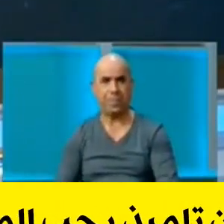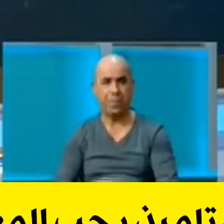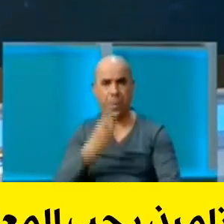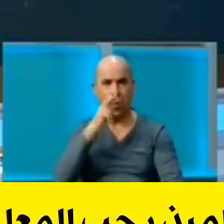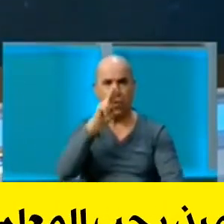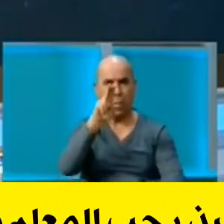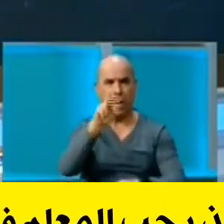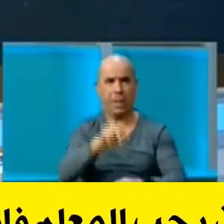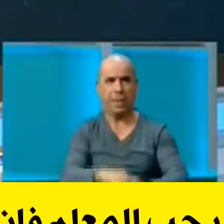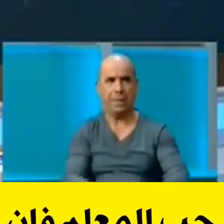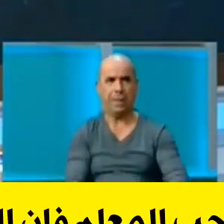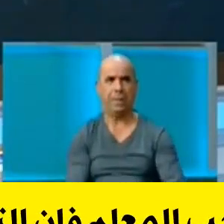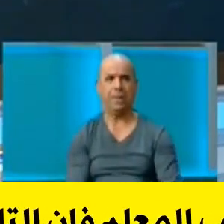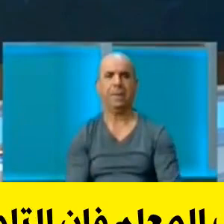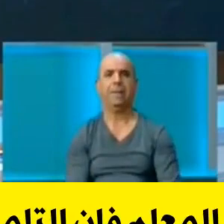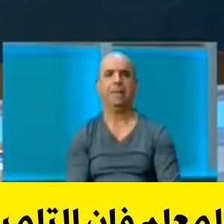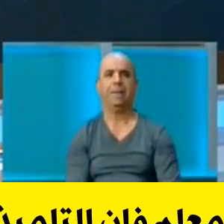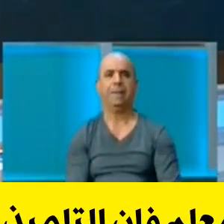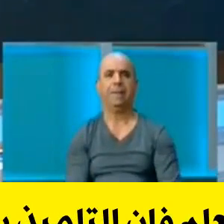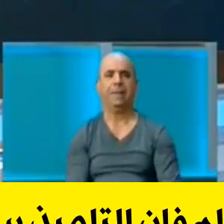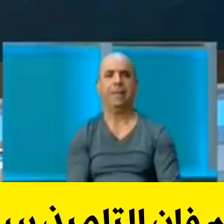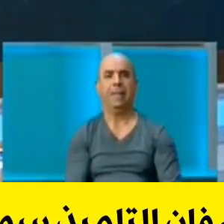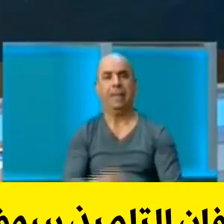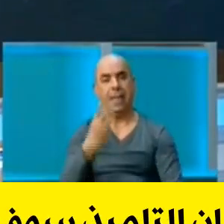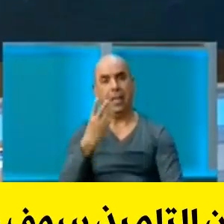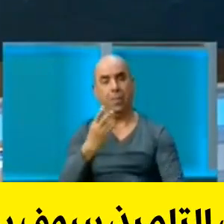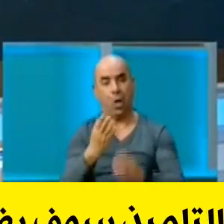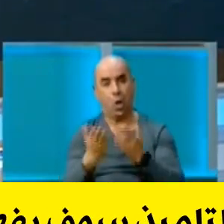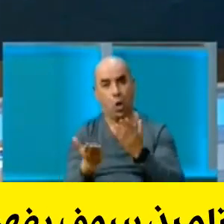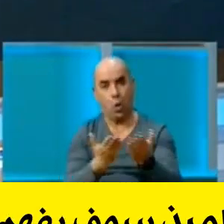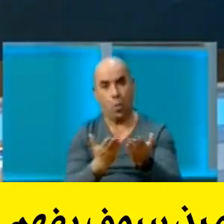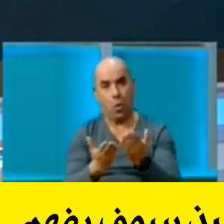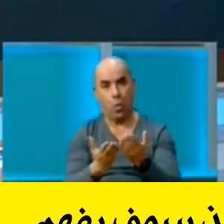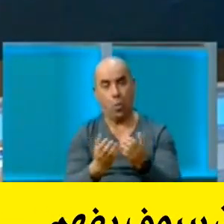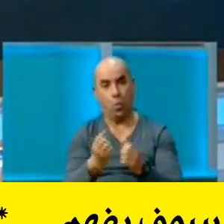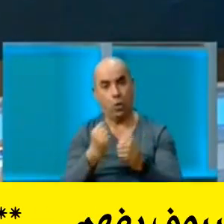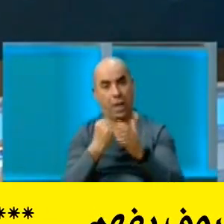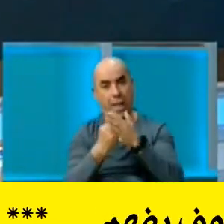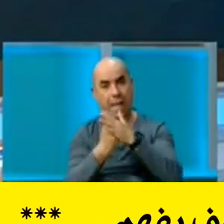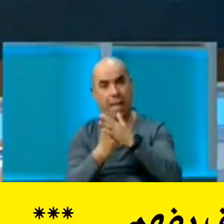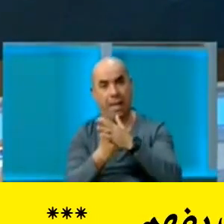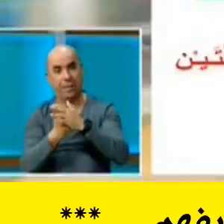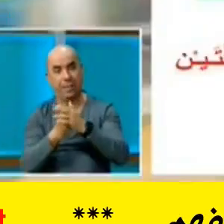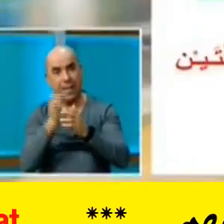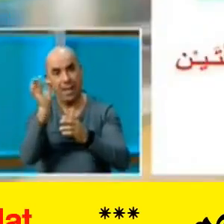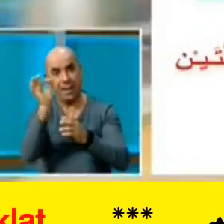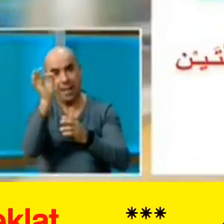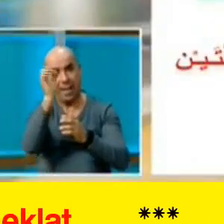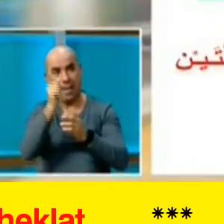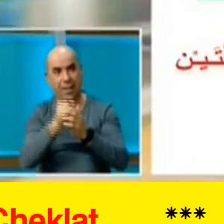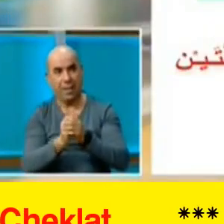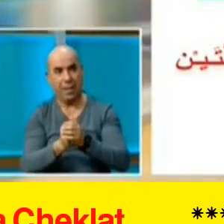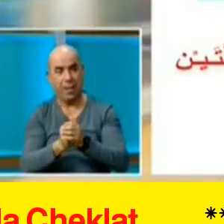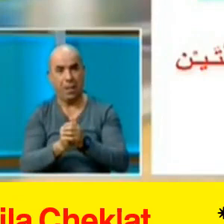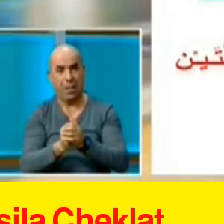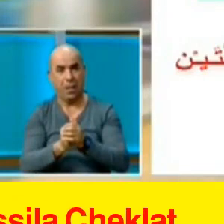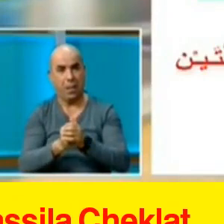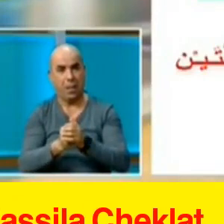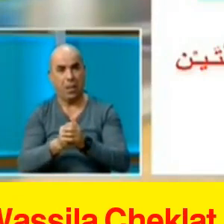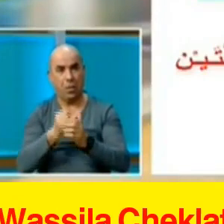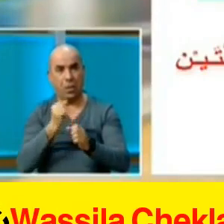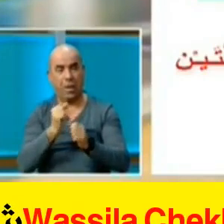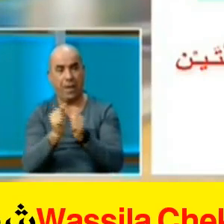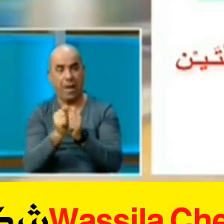تلاحظون لامين ثانيهما كيف هي؟ مشددة، فيها شدة. يستعمل للمذكر المثنى في